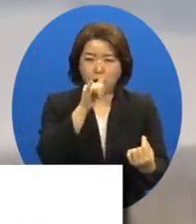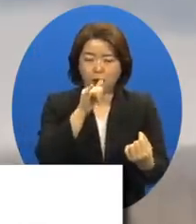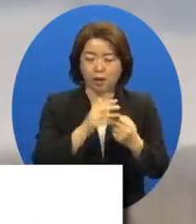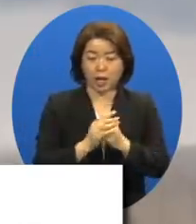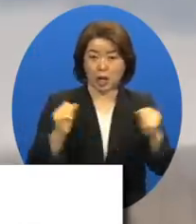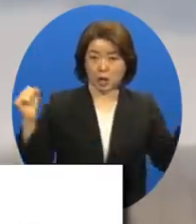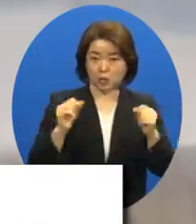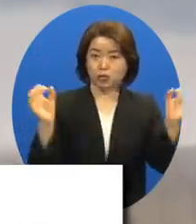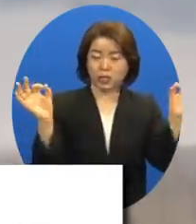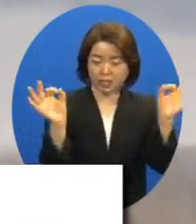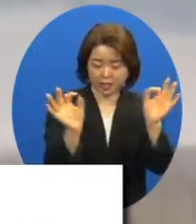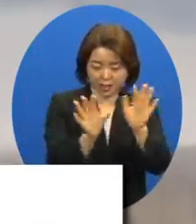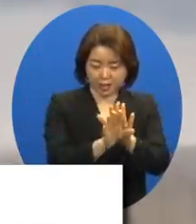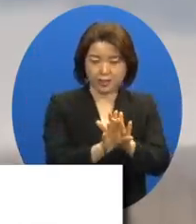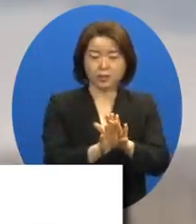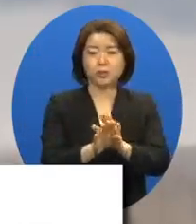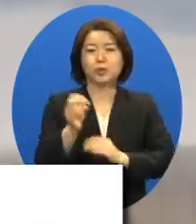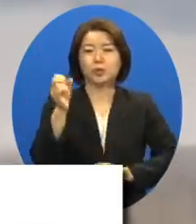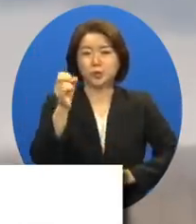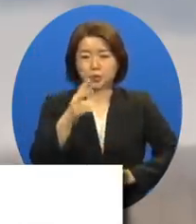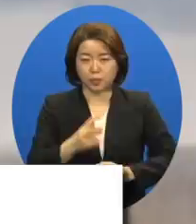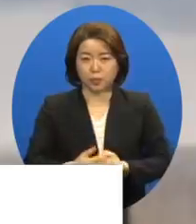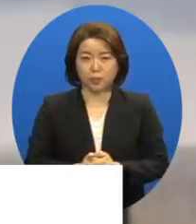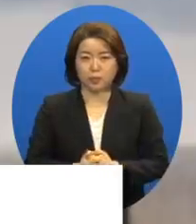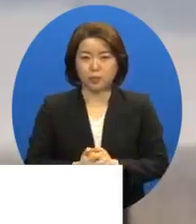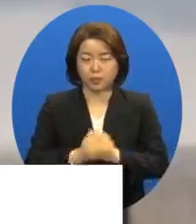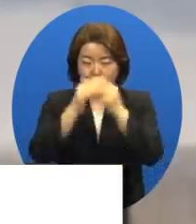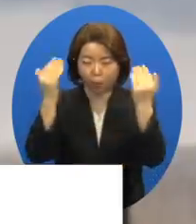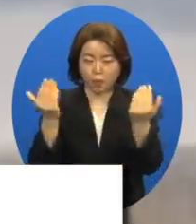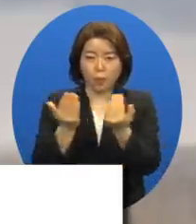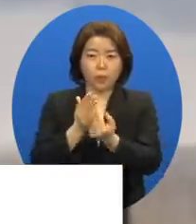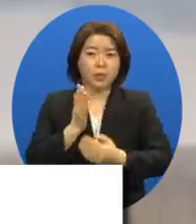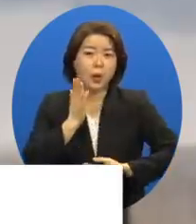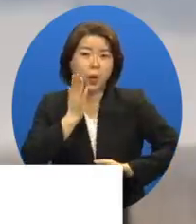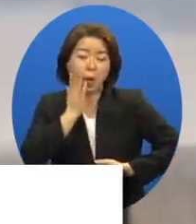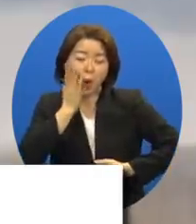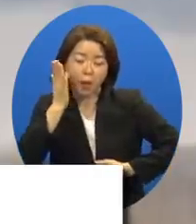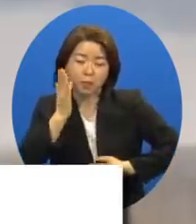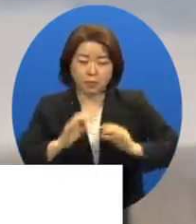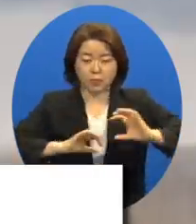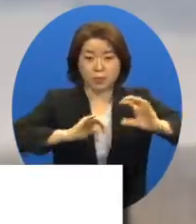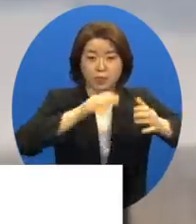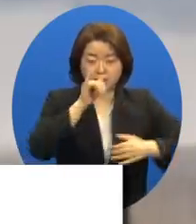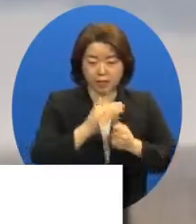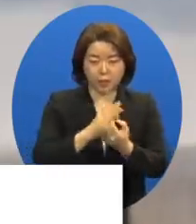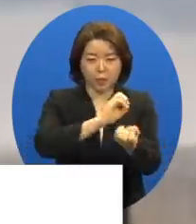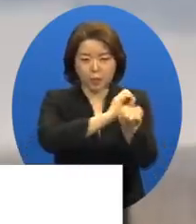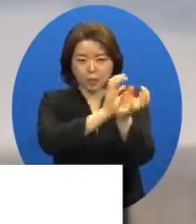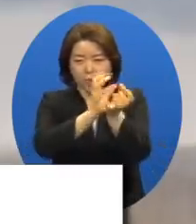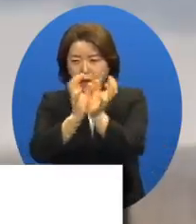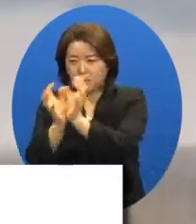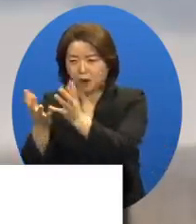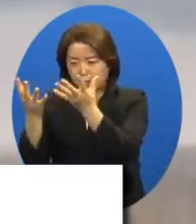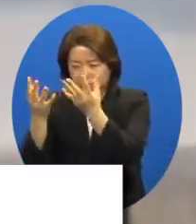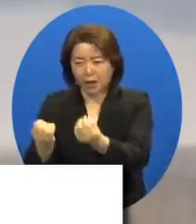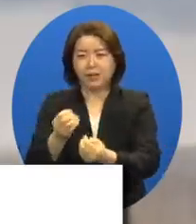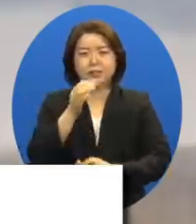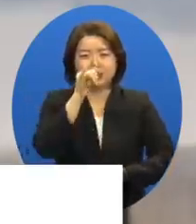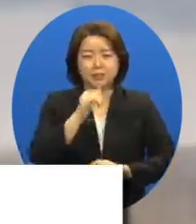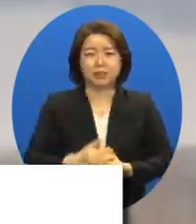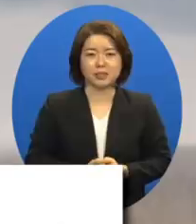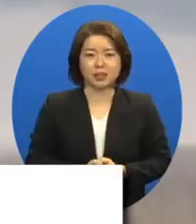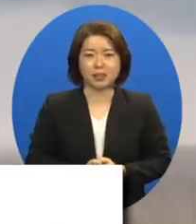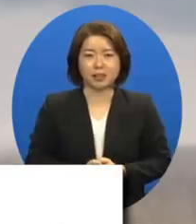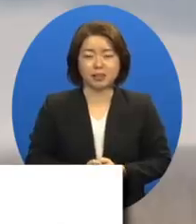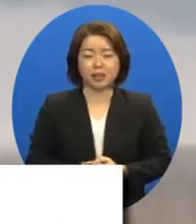지나가고 그리고 온통 푸른 세상이 되었고 꽃도 피었습니다 부활절